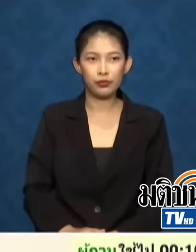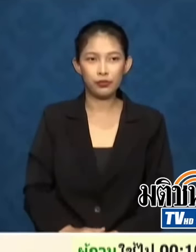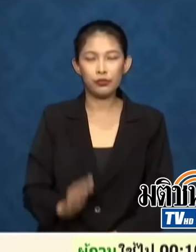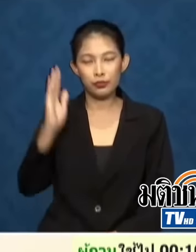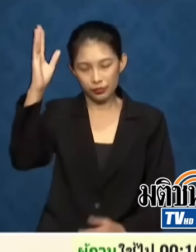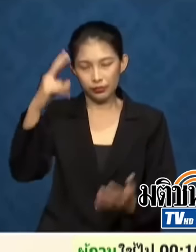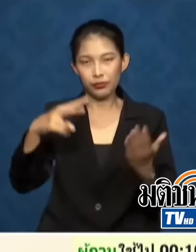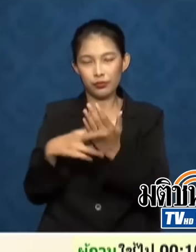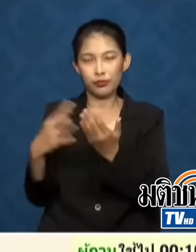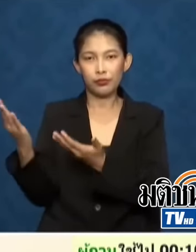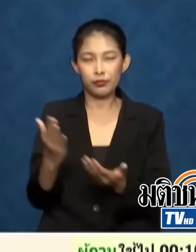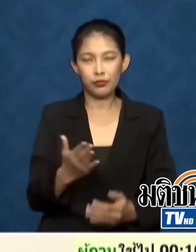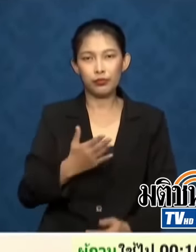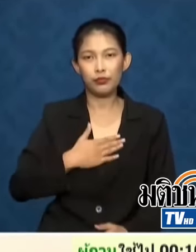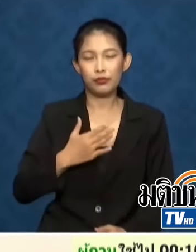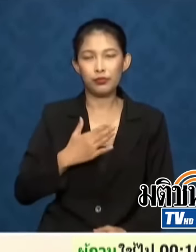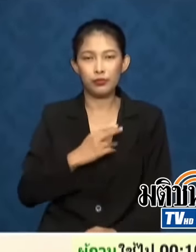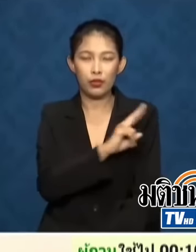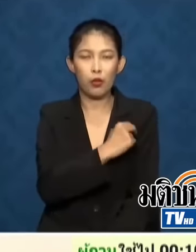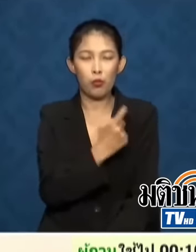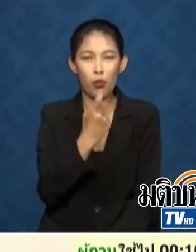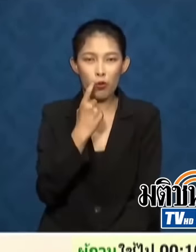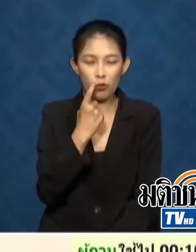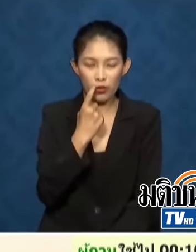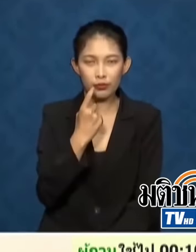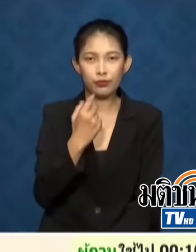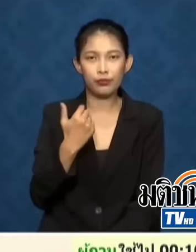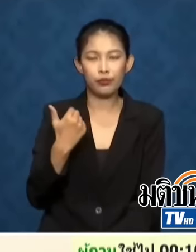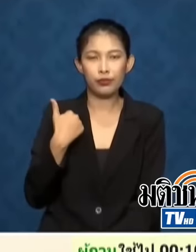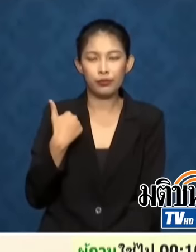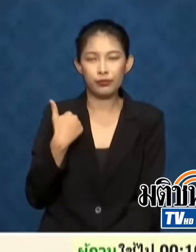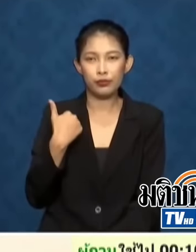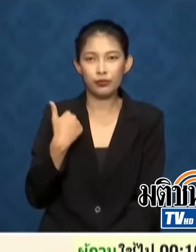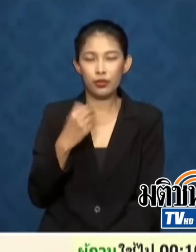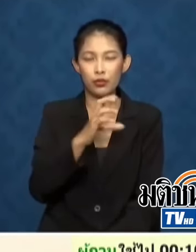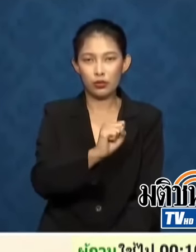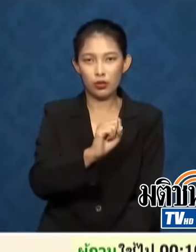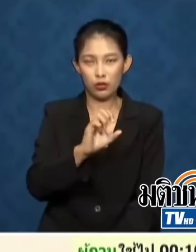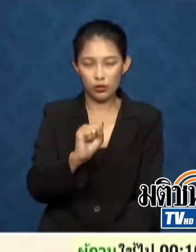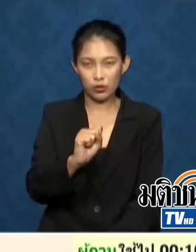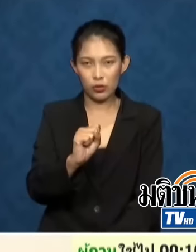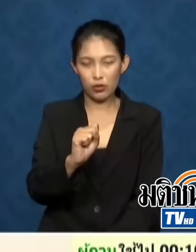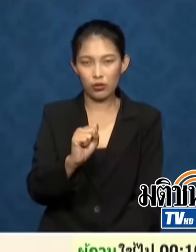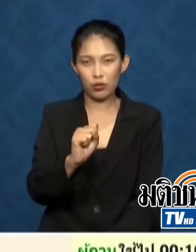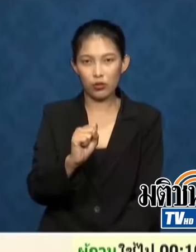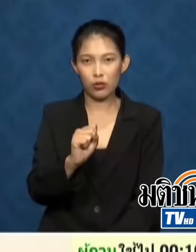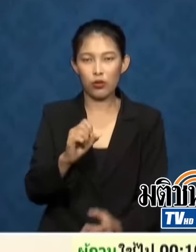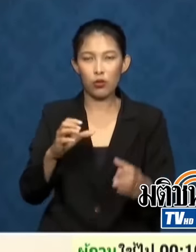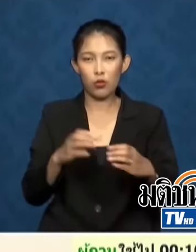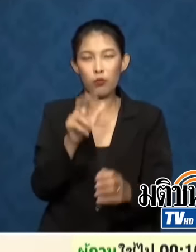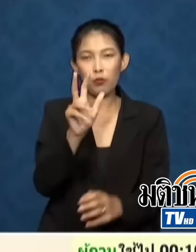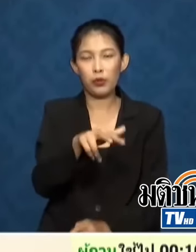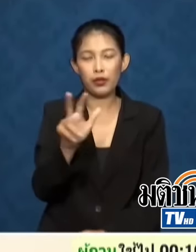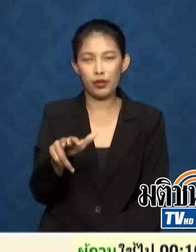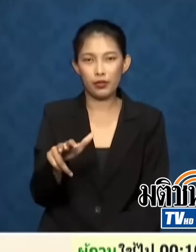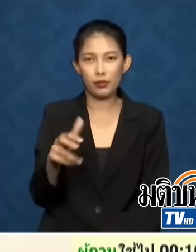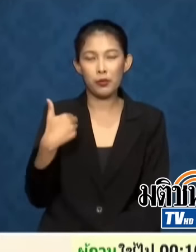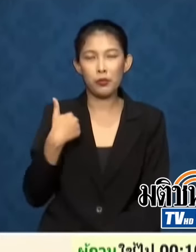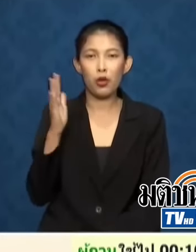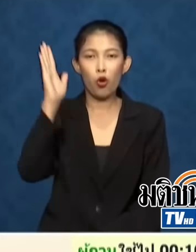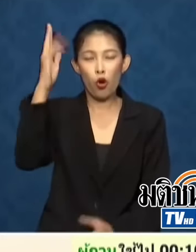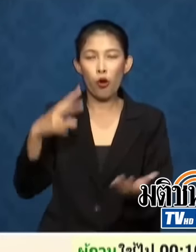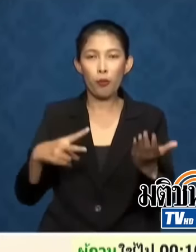ประท้วงเชิญครับ ค่ะดิฉันทันตแพทย์หญิงศรียดาปาริมาพันธ์นะคะสมาชิกสภาผู้แทนราษฎรแบบบัญชีรายชื่อพรรคเพื่อไทยค่ะดิฉันข